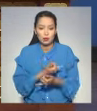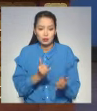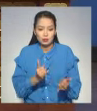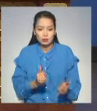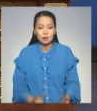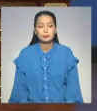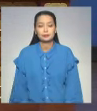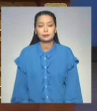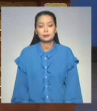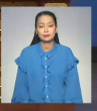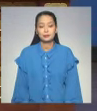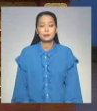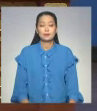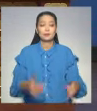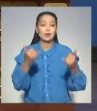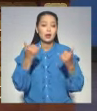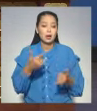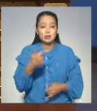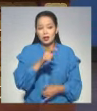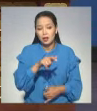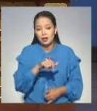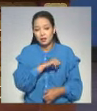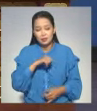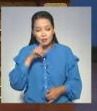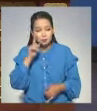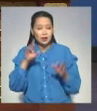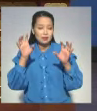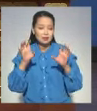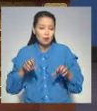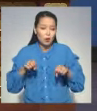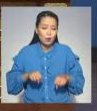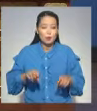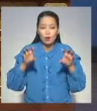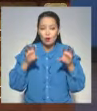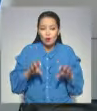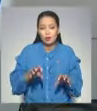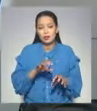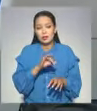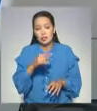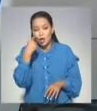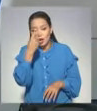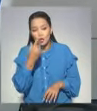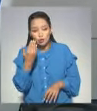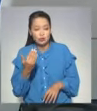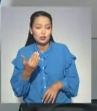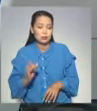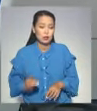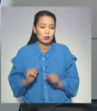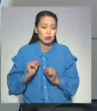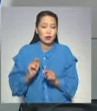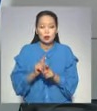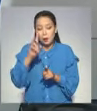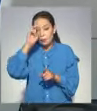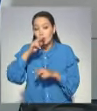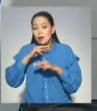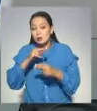нашей молодежи низкий уровень. Бүгінде азаматтарымыз өздерінің заңды құқықтарын, конституциялық бостандықтарын және жеке меншігін қорғау үшін мемлекетке жүгінеді. Олар